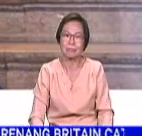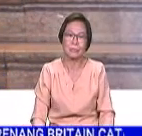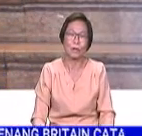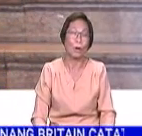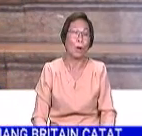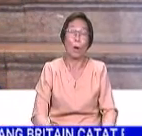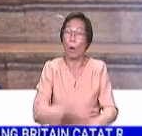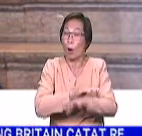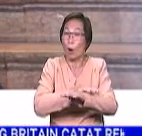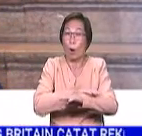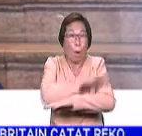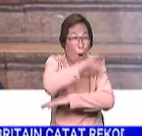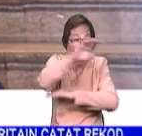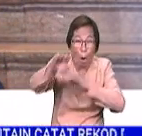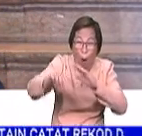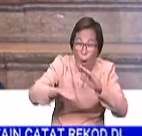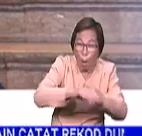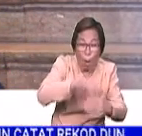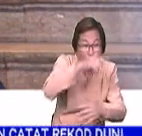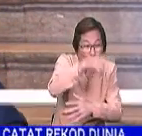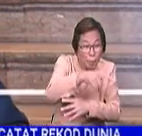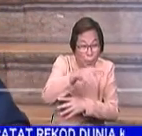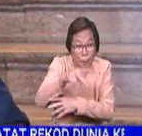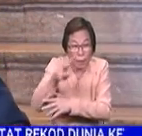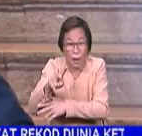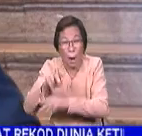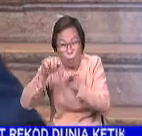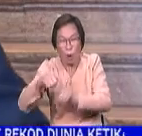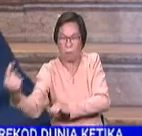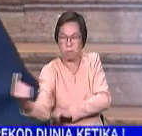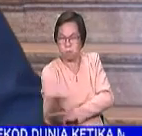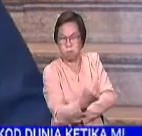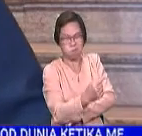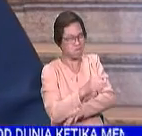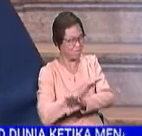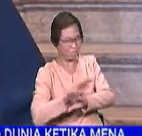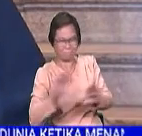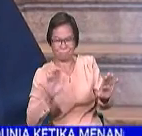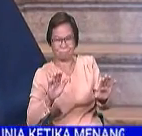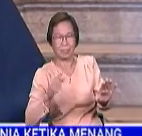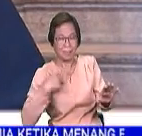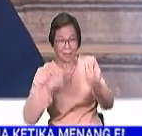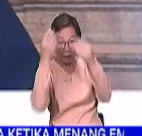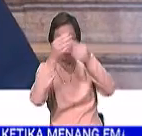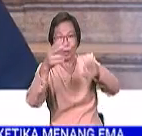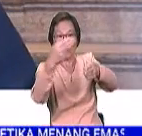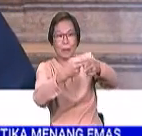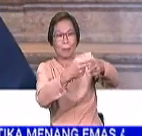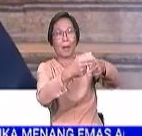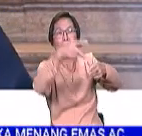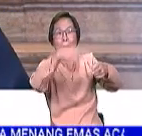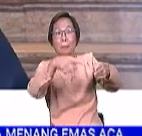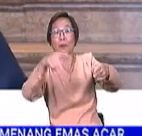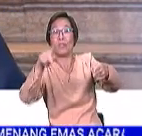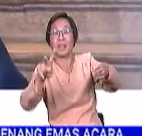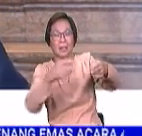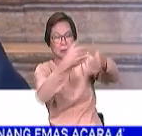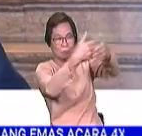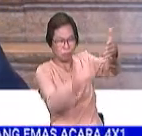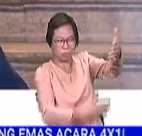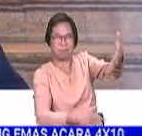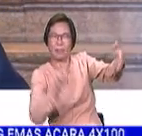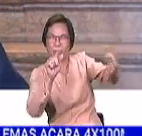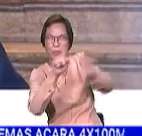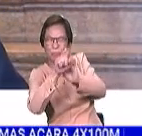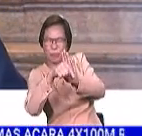semua PBB menerima worth it will announce the release of babies channel koplo